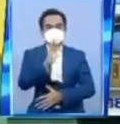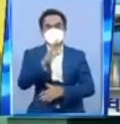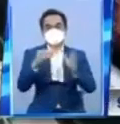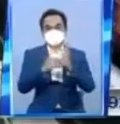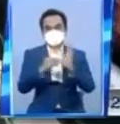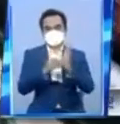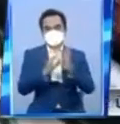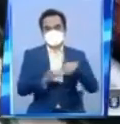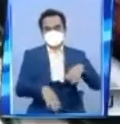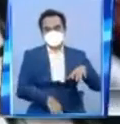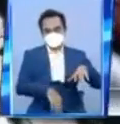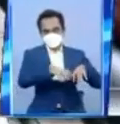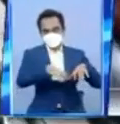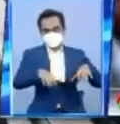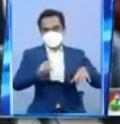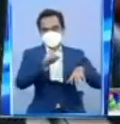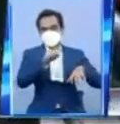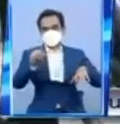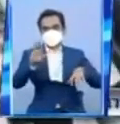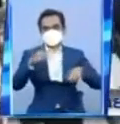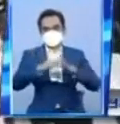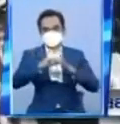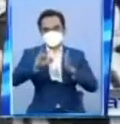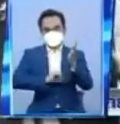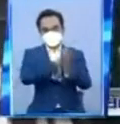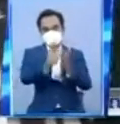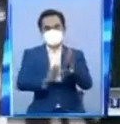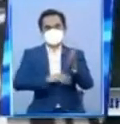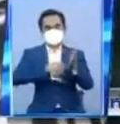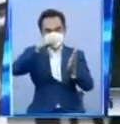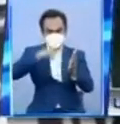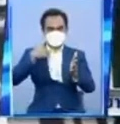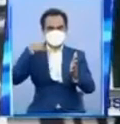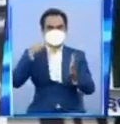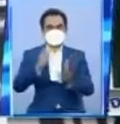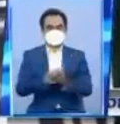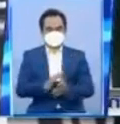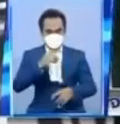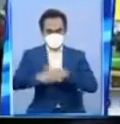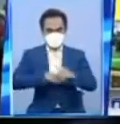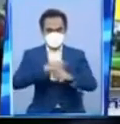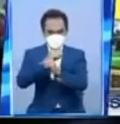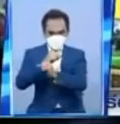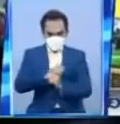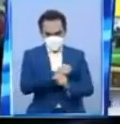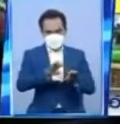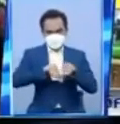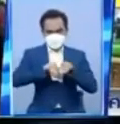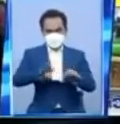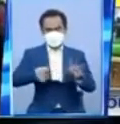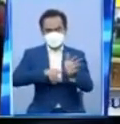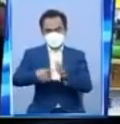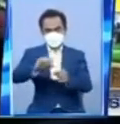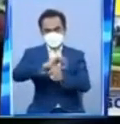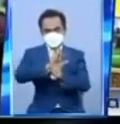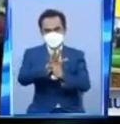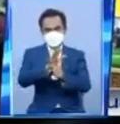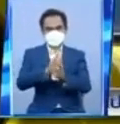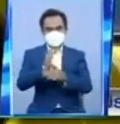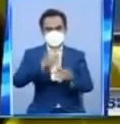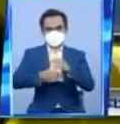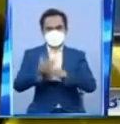พื้นที่1ถึง4และสำนักงานขนส่งจังหวัดทั่วประเทศดังนั้นเพื่อเป็นการป้องกันการแพร่กระจายของโรคโควิด